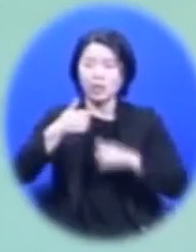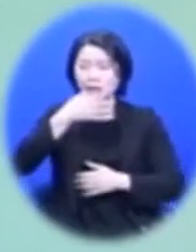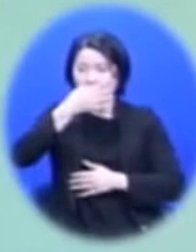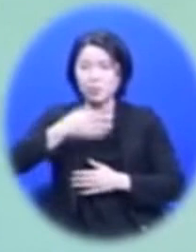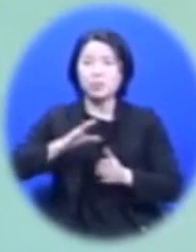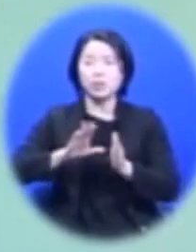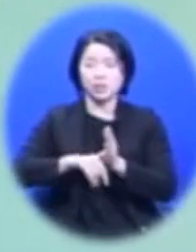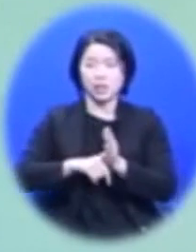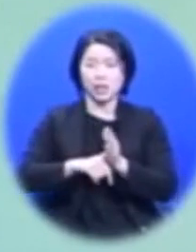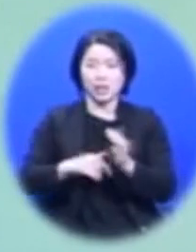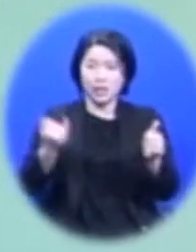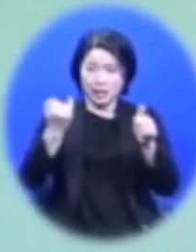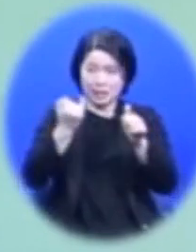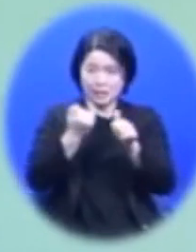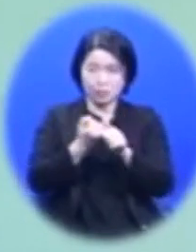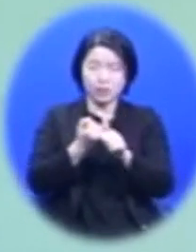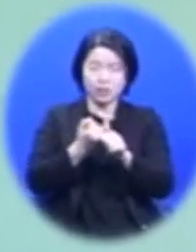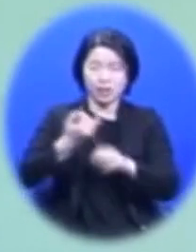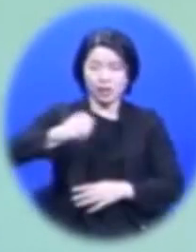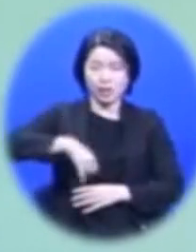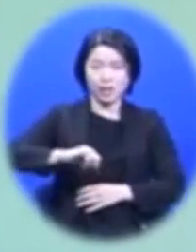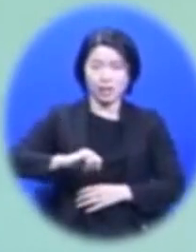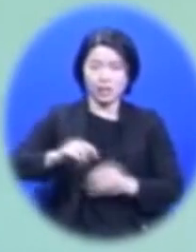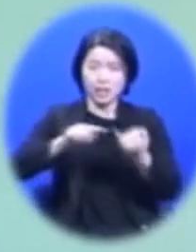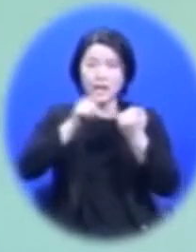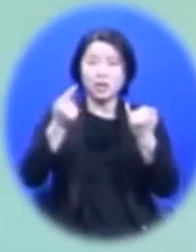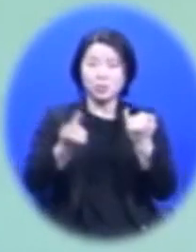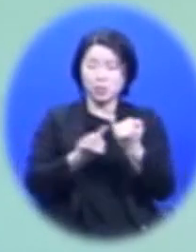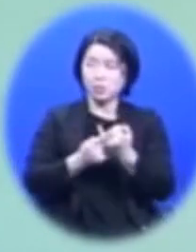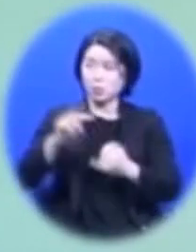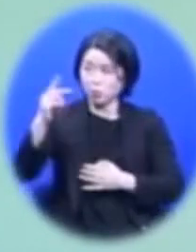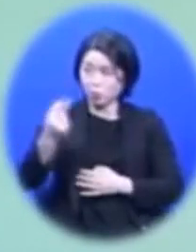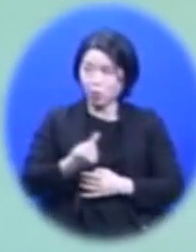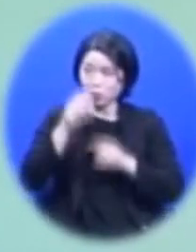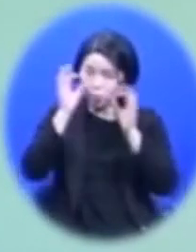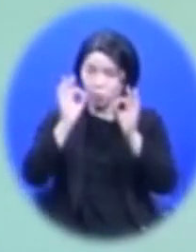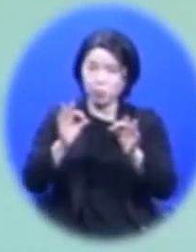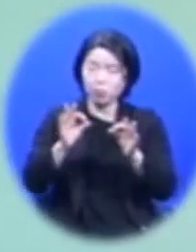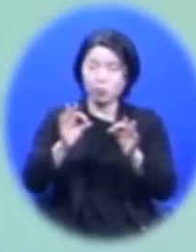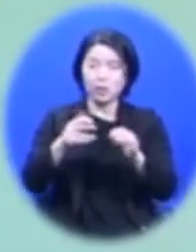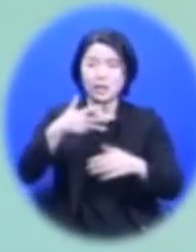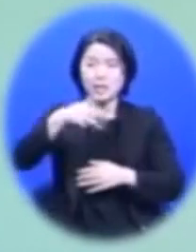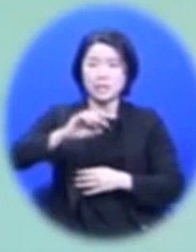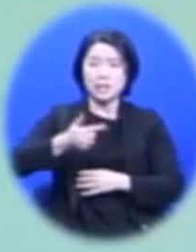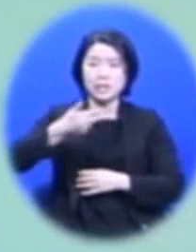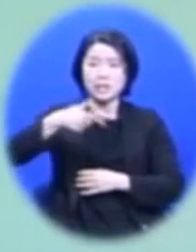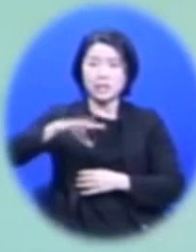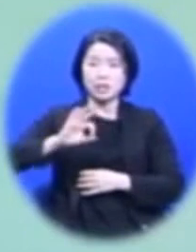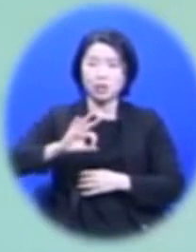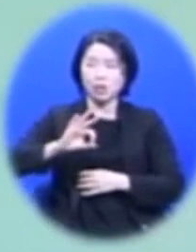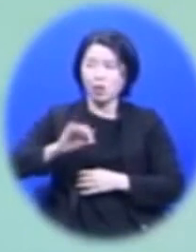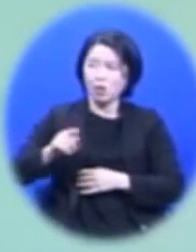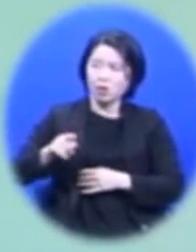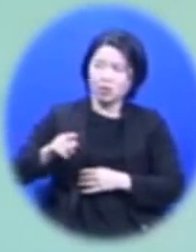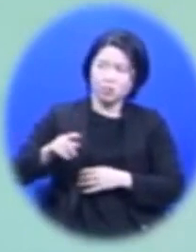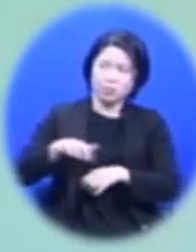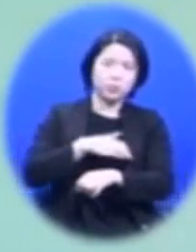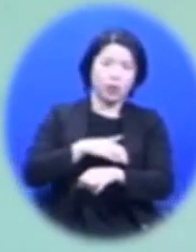시집간 딸이 임신을 해서 돌아온 것을 친정이 영 마땅치 않게